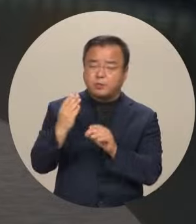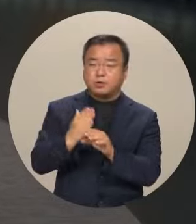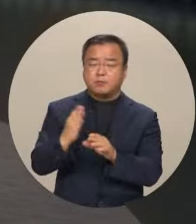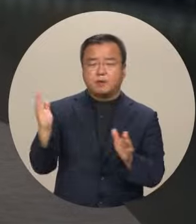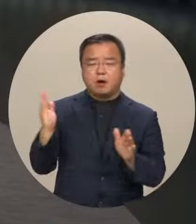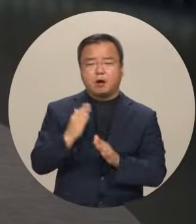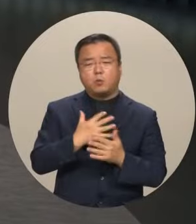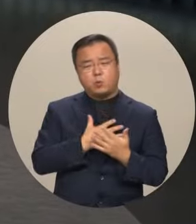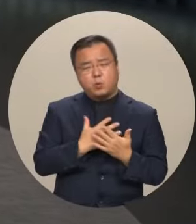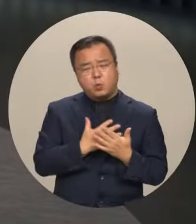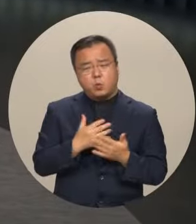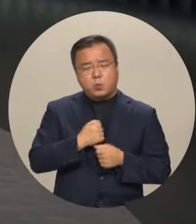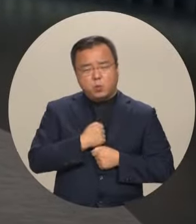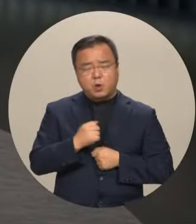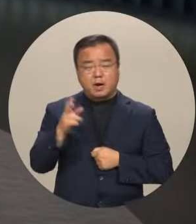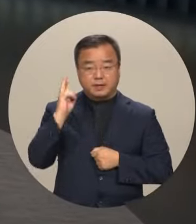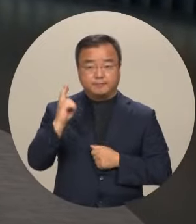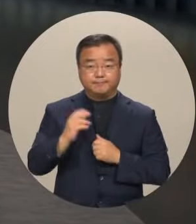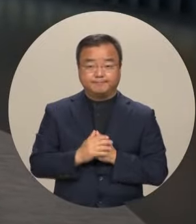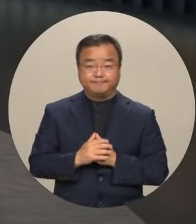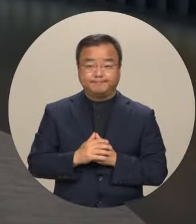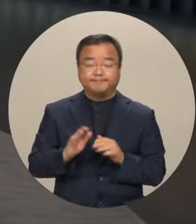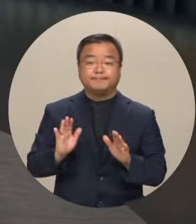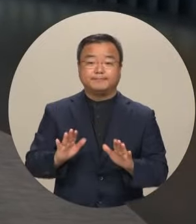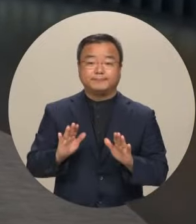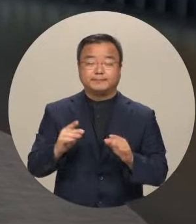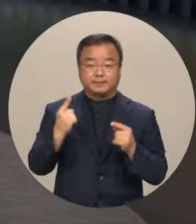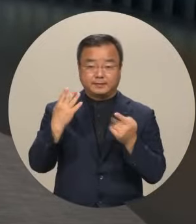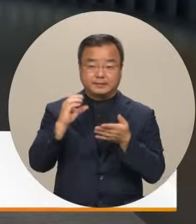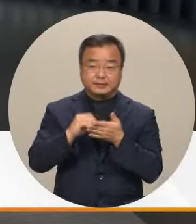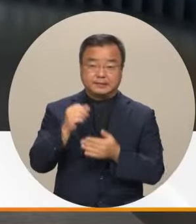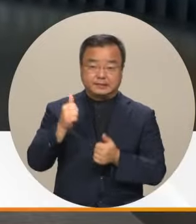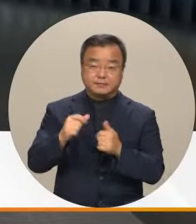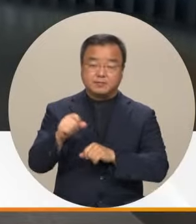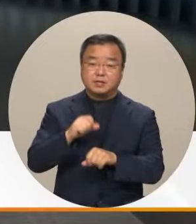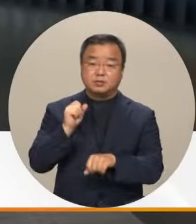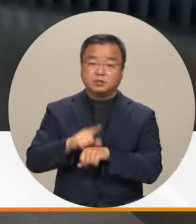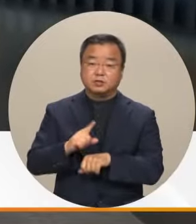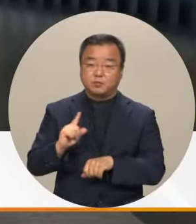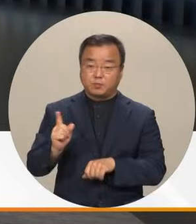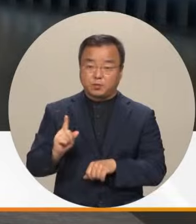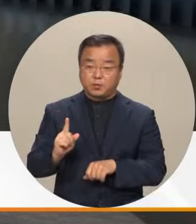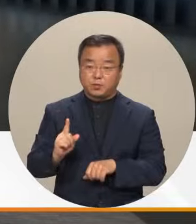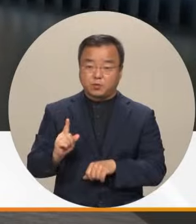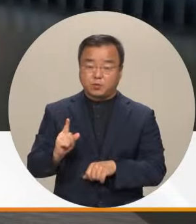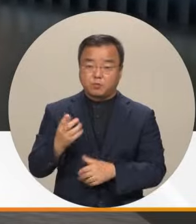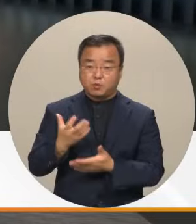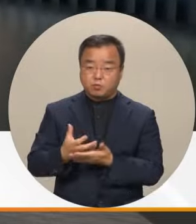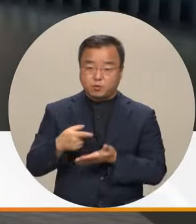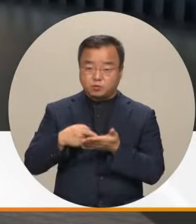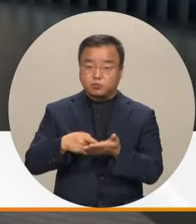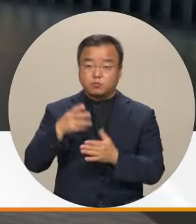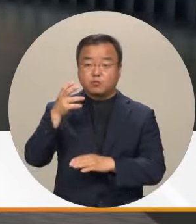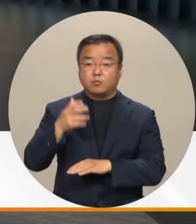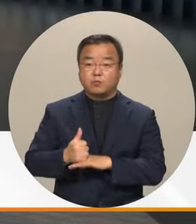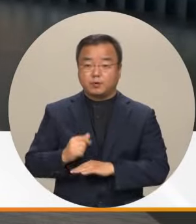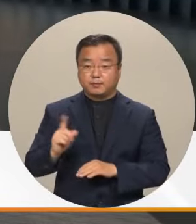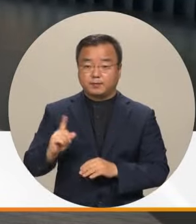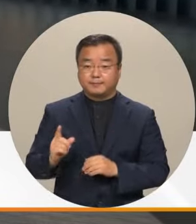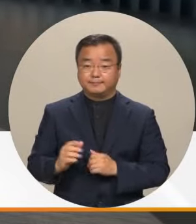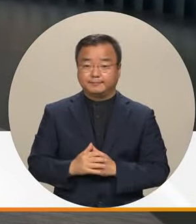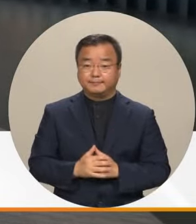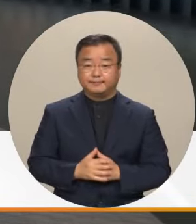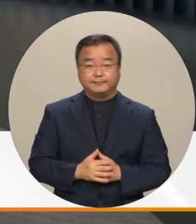긴장하고 있을 것 같은데 먼저 이번 수능 특징부터 간단히 살펴보려고 합니다 원서 접수 결과 어떻게